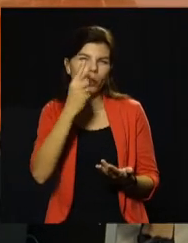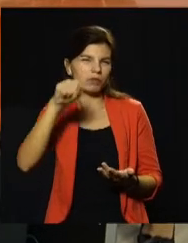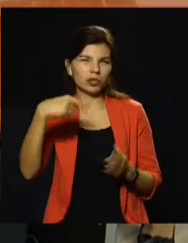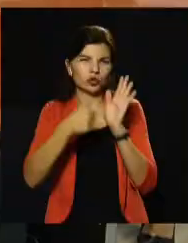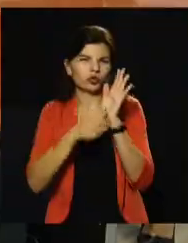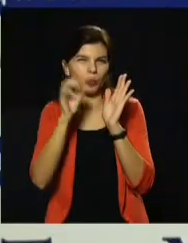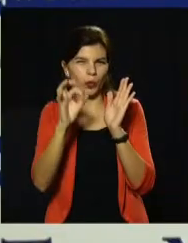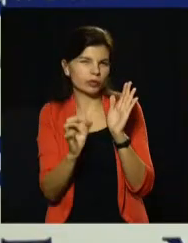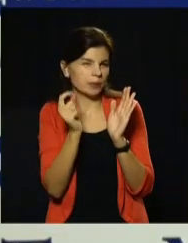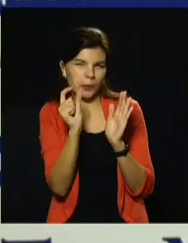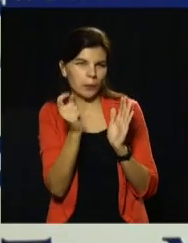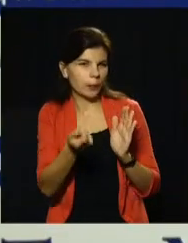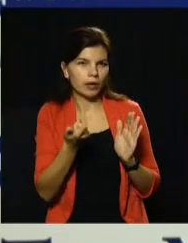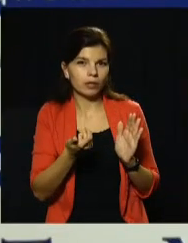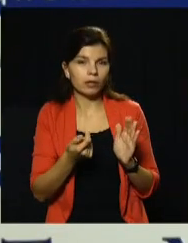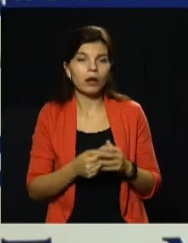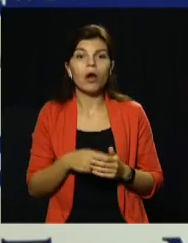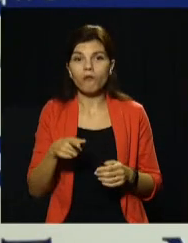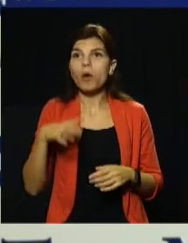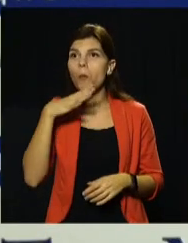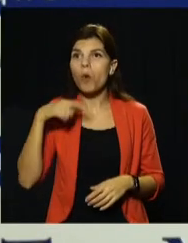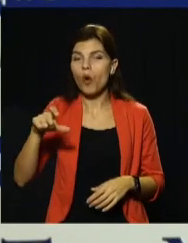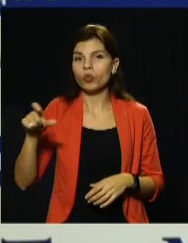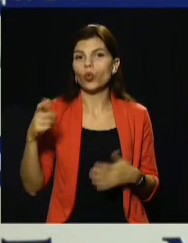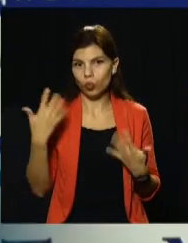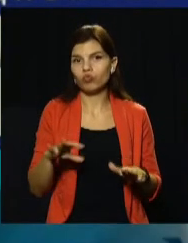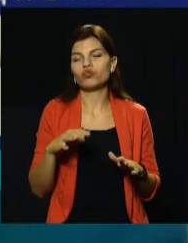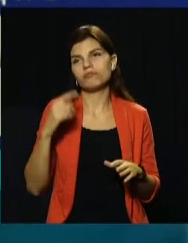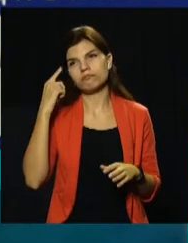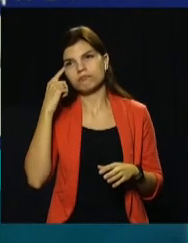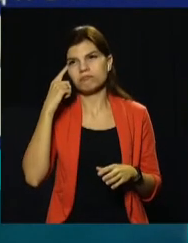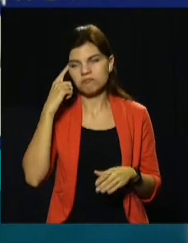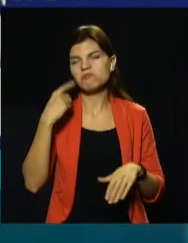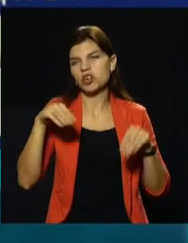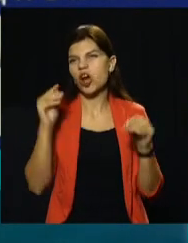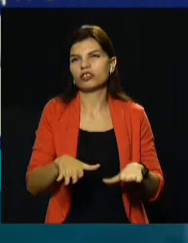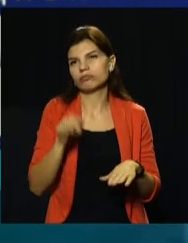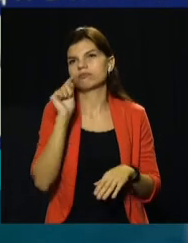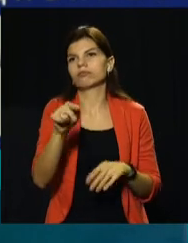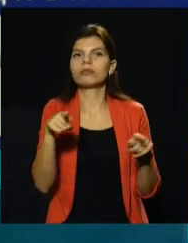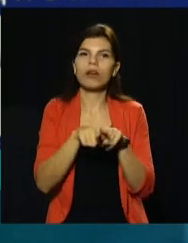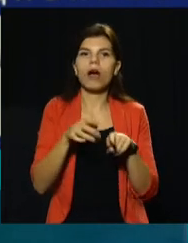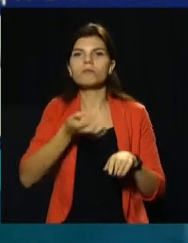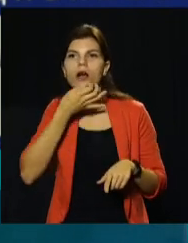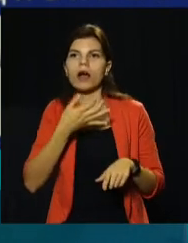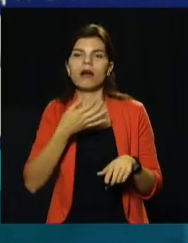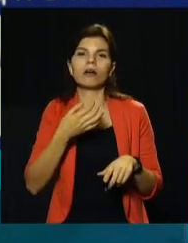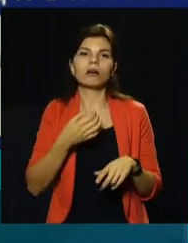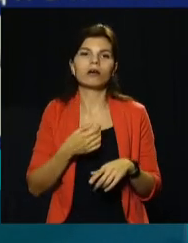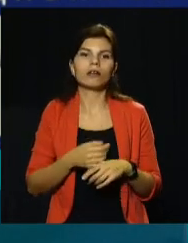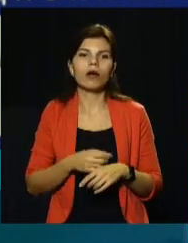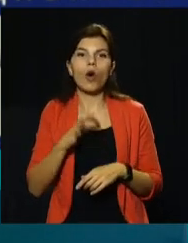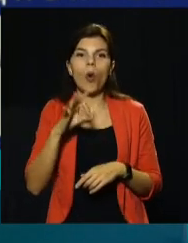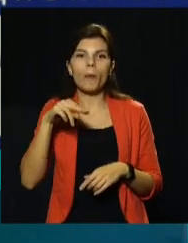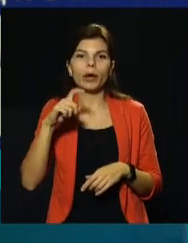1,63%. В області вже определились основні лідери електоральних предпочтений. Это